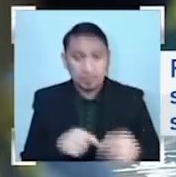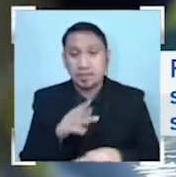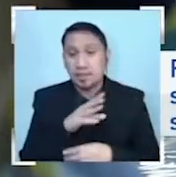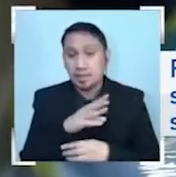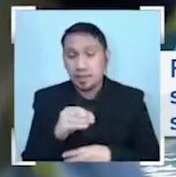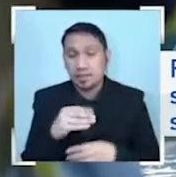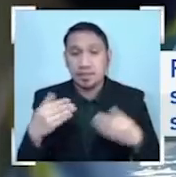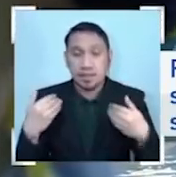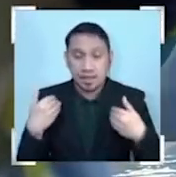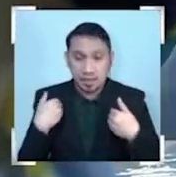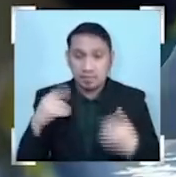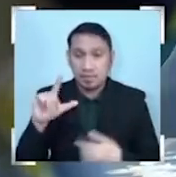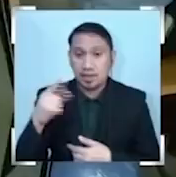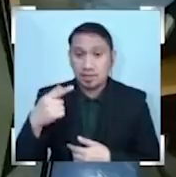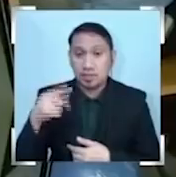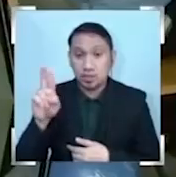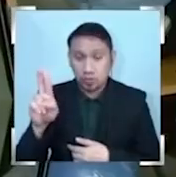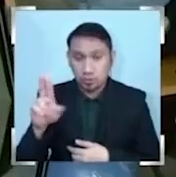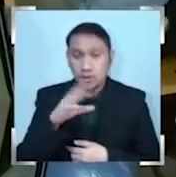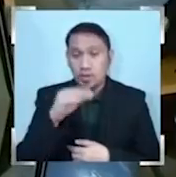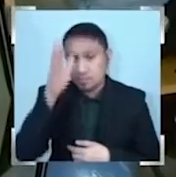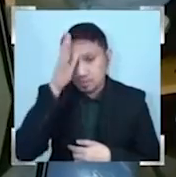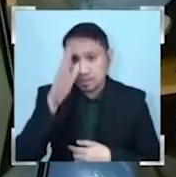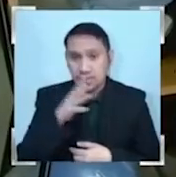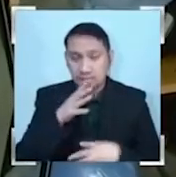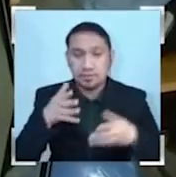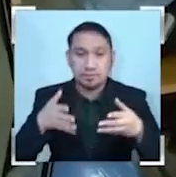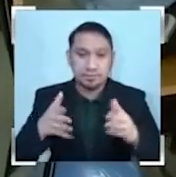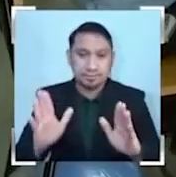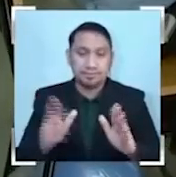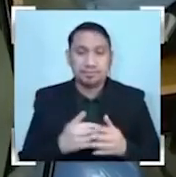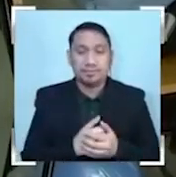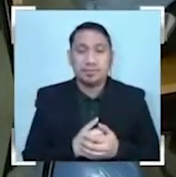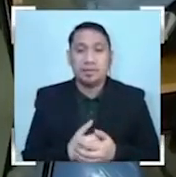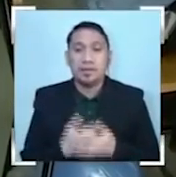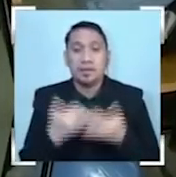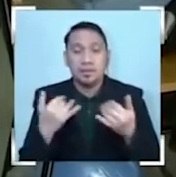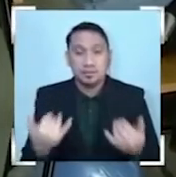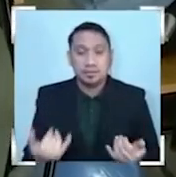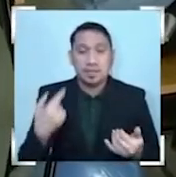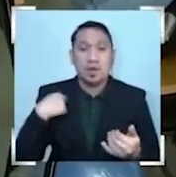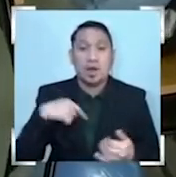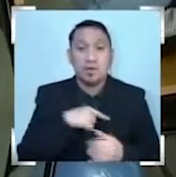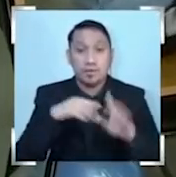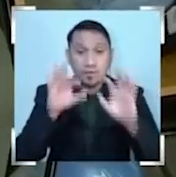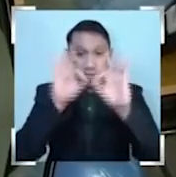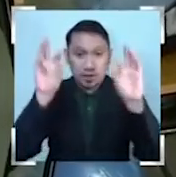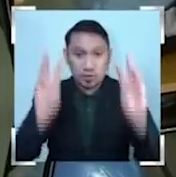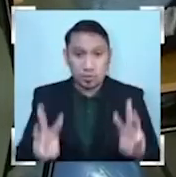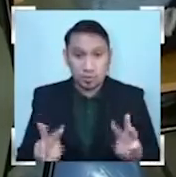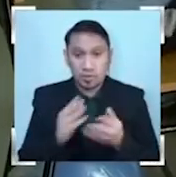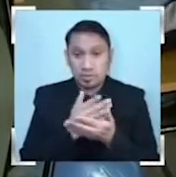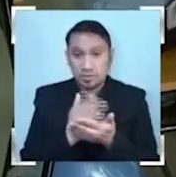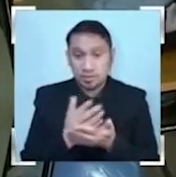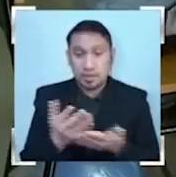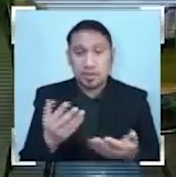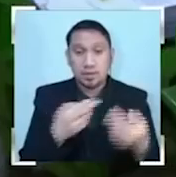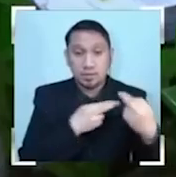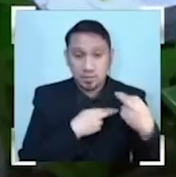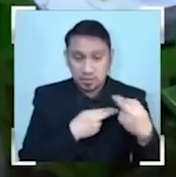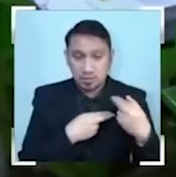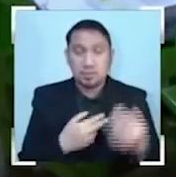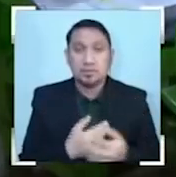ng LGU at magulang. Yung ating framework of shared responsibility ay pinapairal pa rin namin. So we